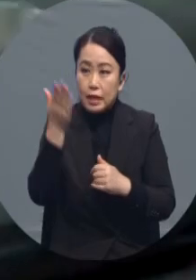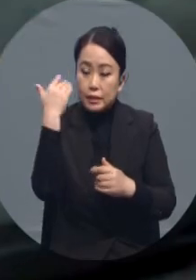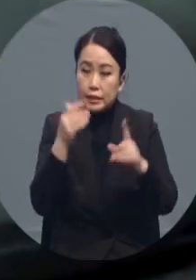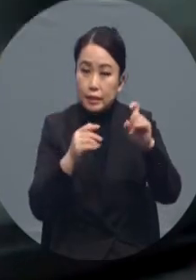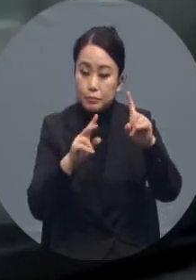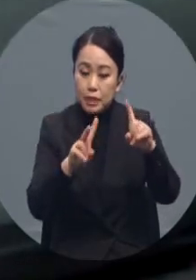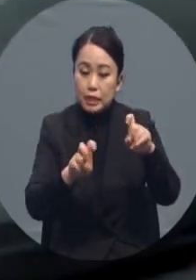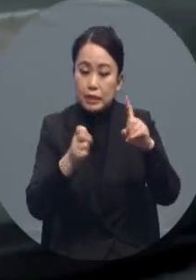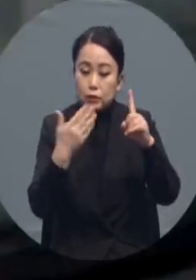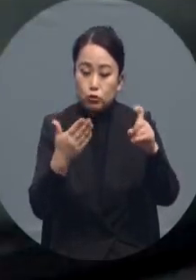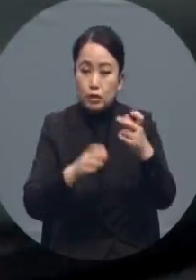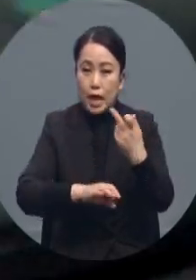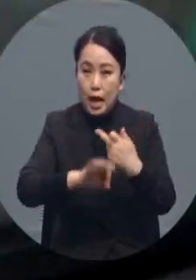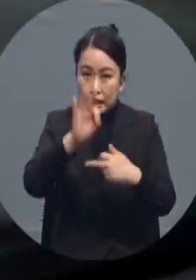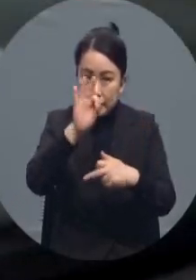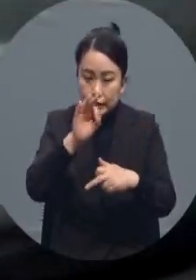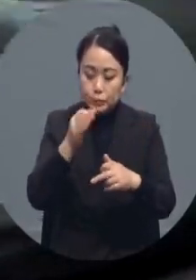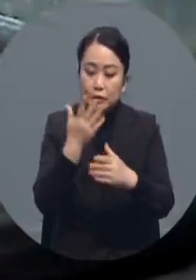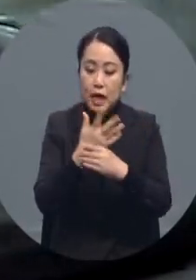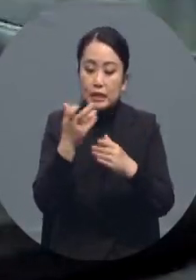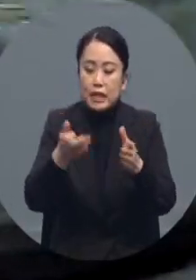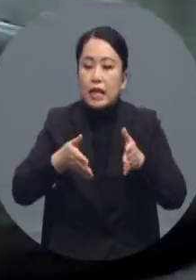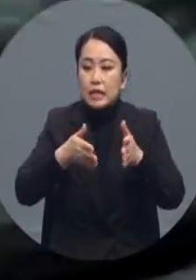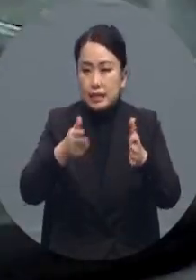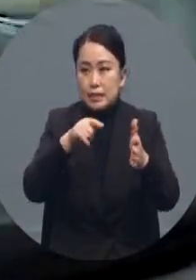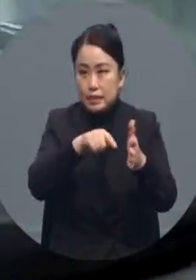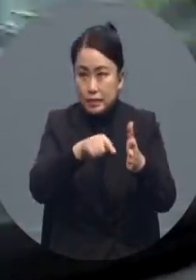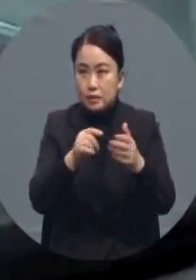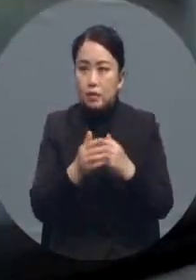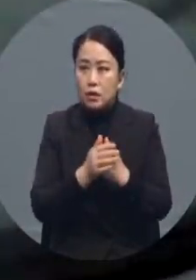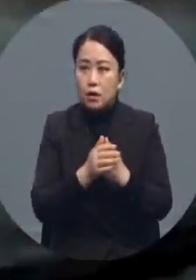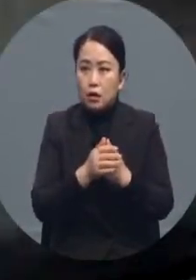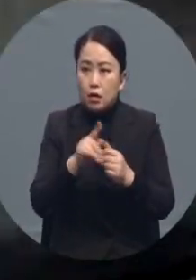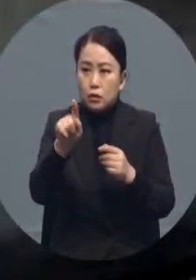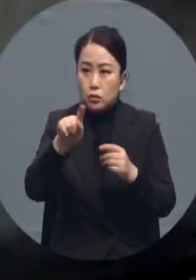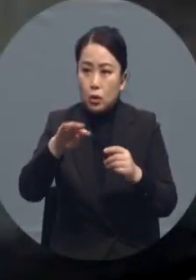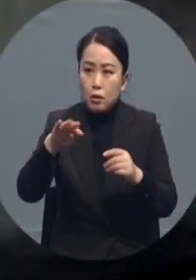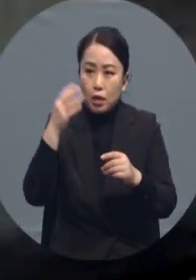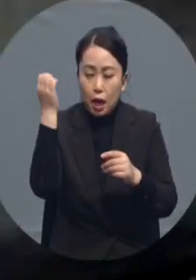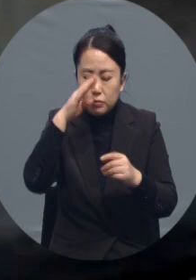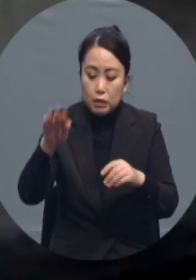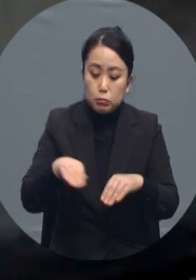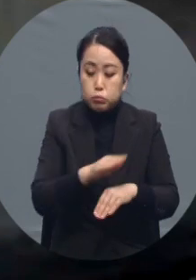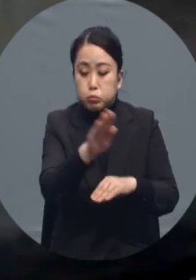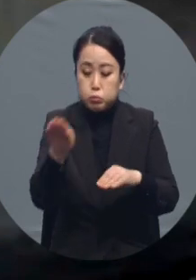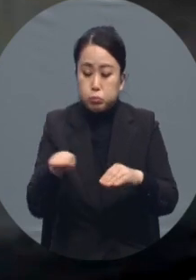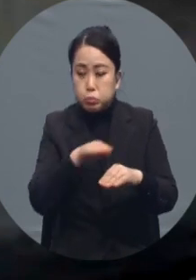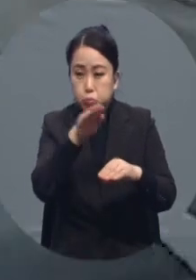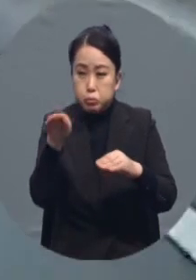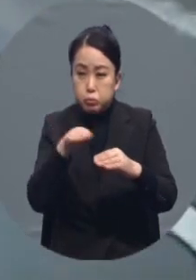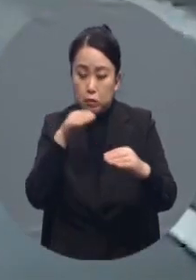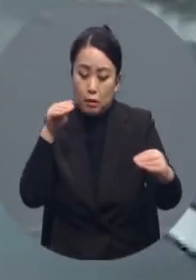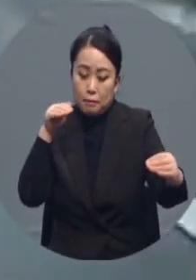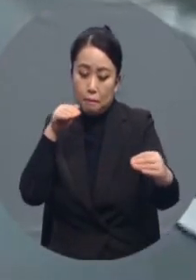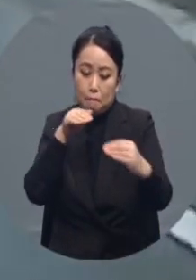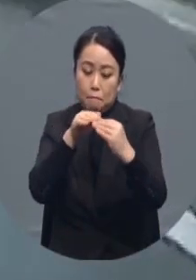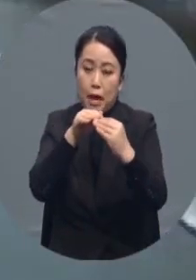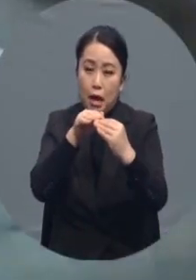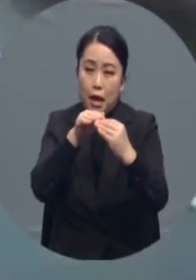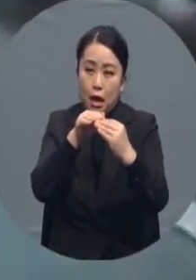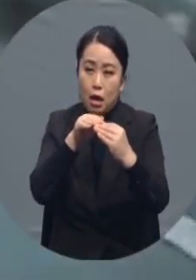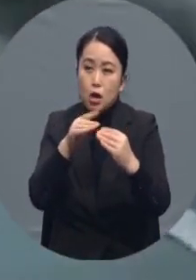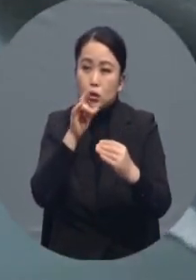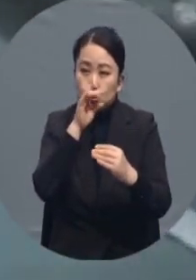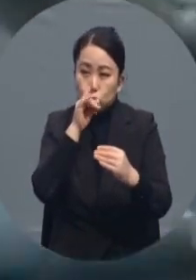지난달 29일 오전 경남 양산에 한 도로입니다 승용차 한대가 중심을 잃기 시작하더니 반대편 차선에서